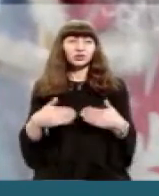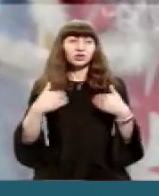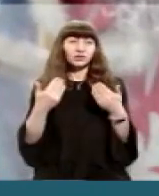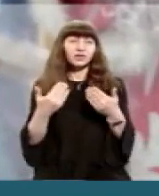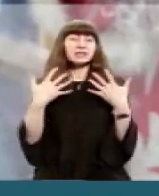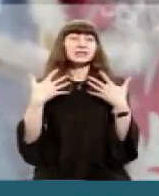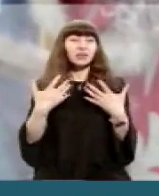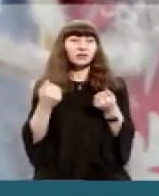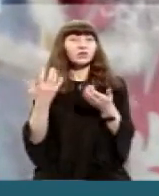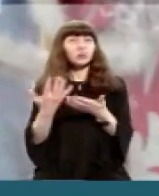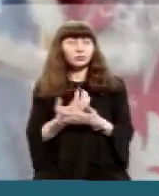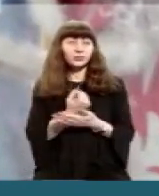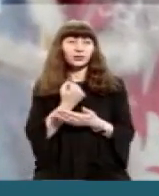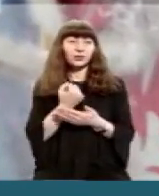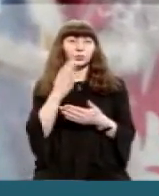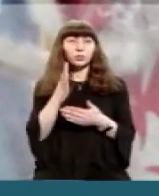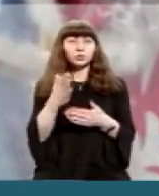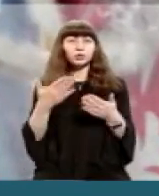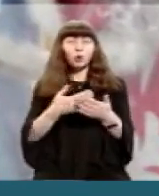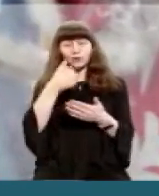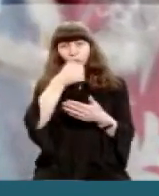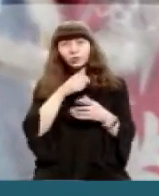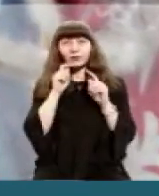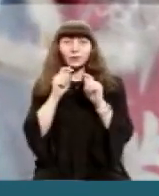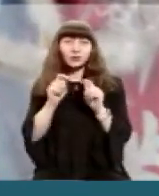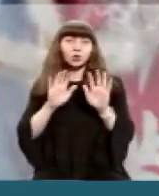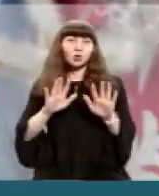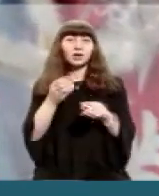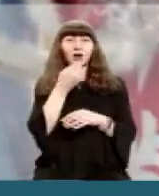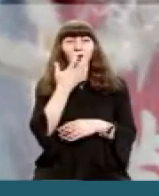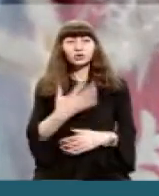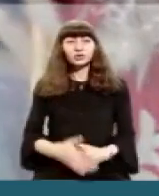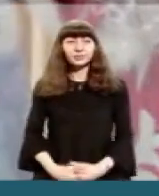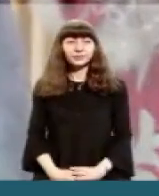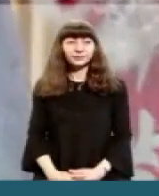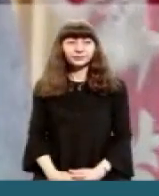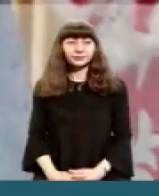вам здоровья и успехов. Пусть Новый год принесет вам только хорошее.